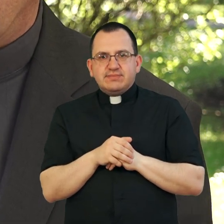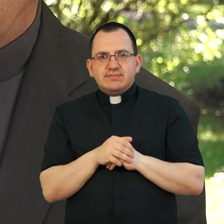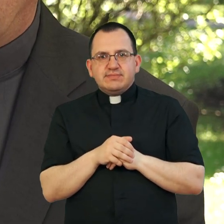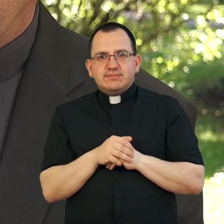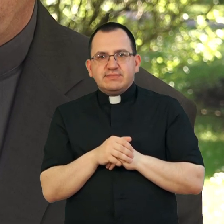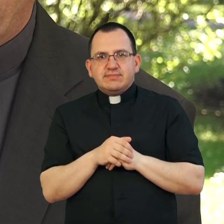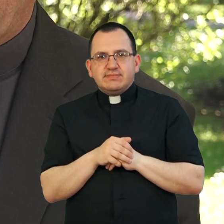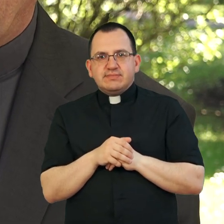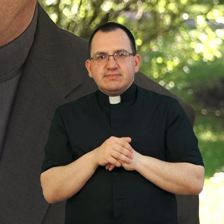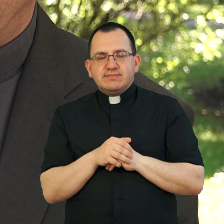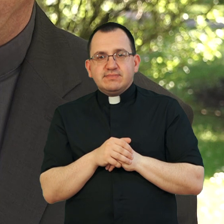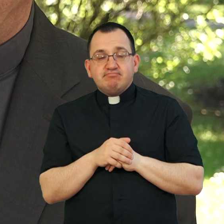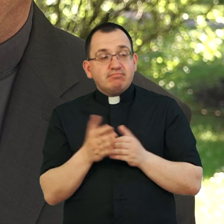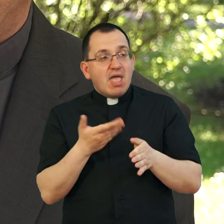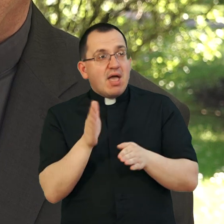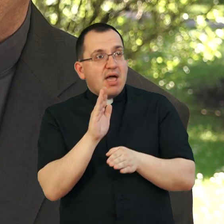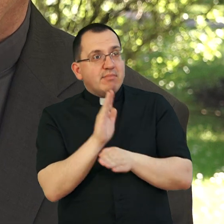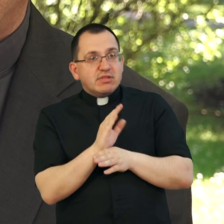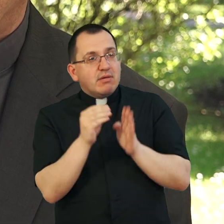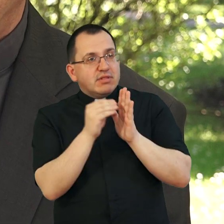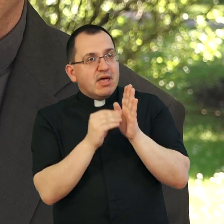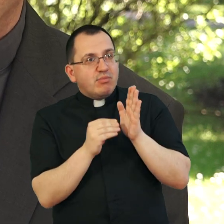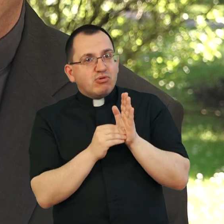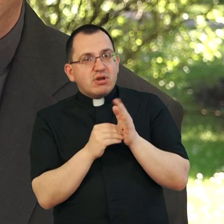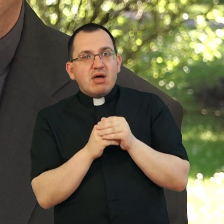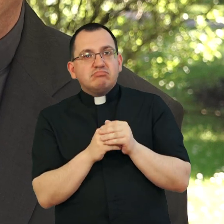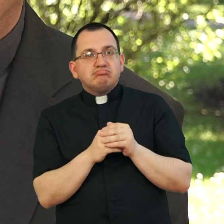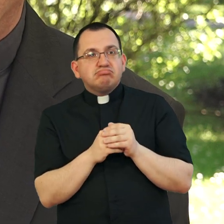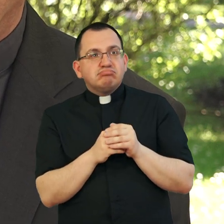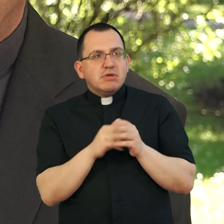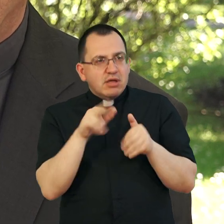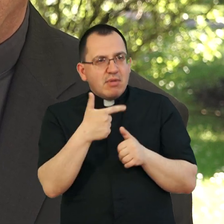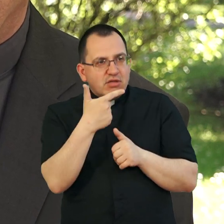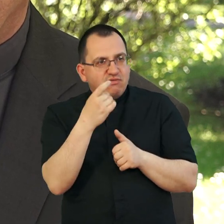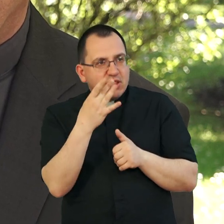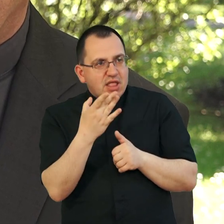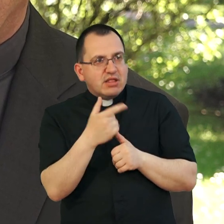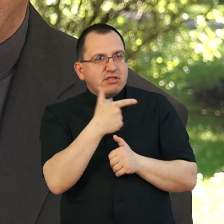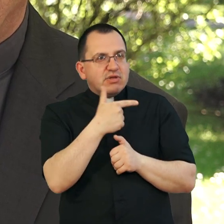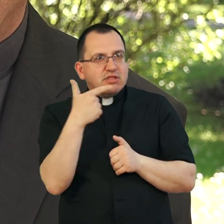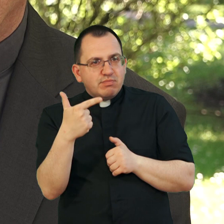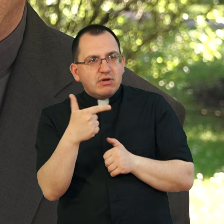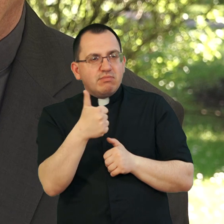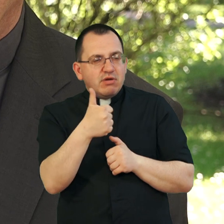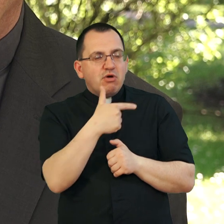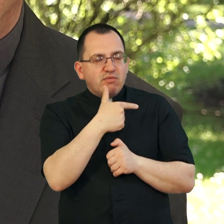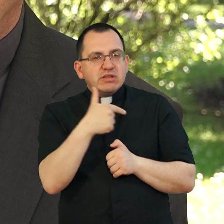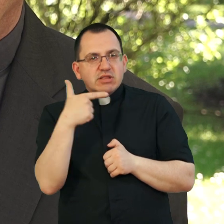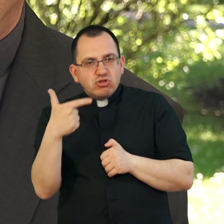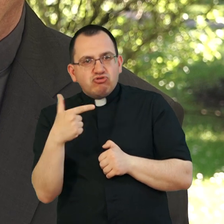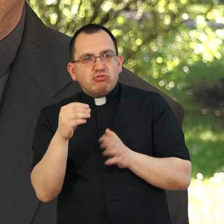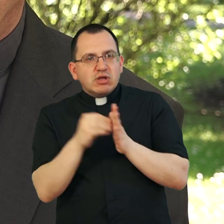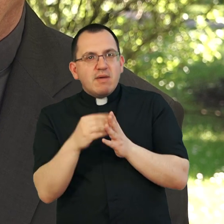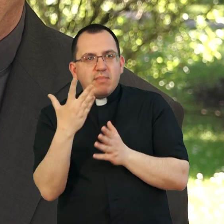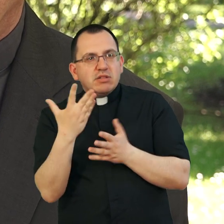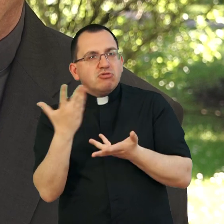susret obitelji. Evo, predstavite nam još program, dakle susret se odvija kroz dva dana, 21. i 22. svibnja,